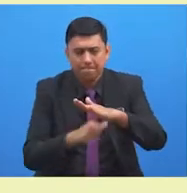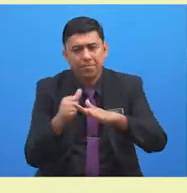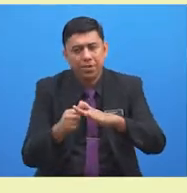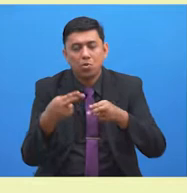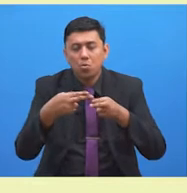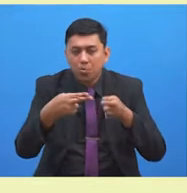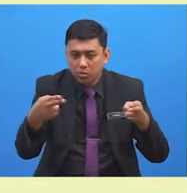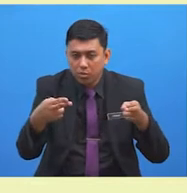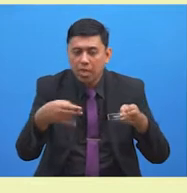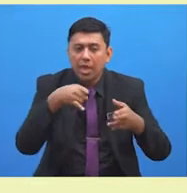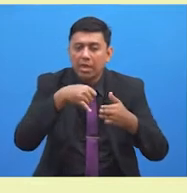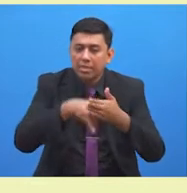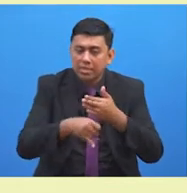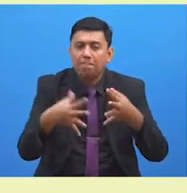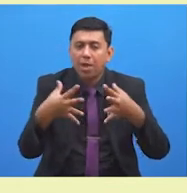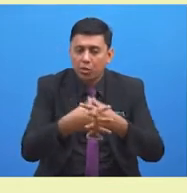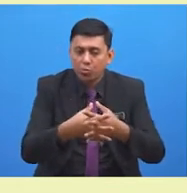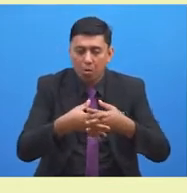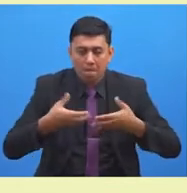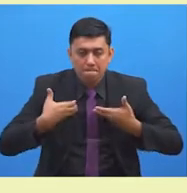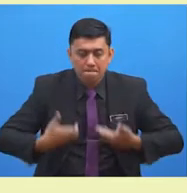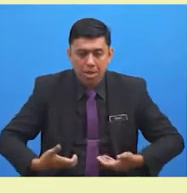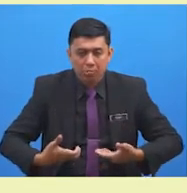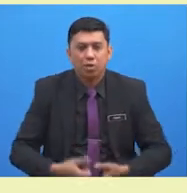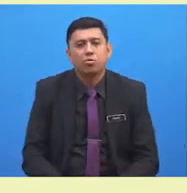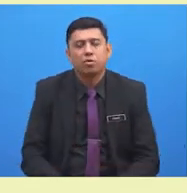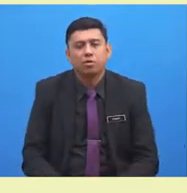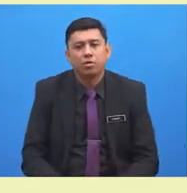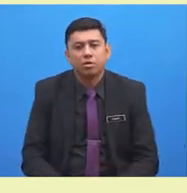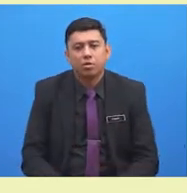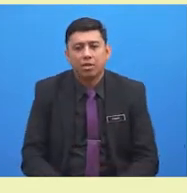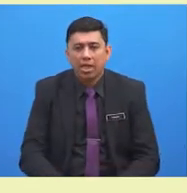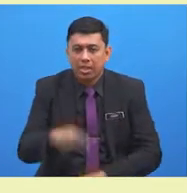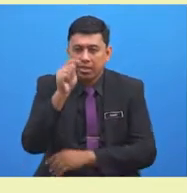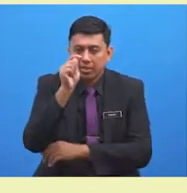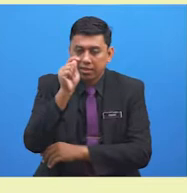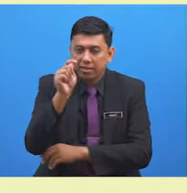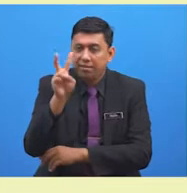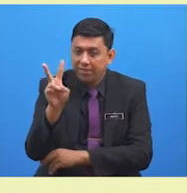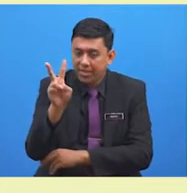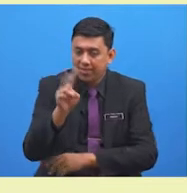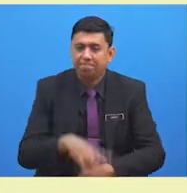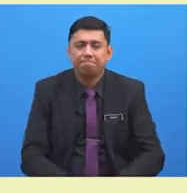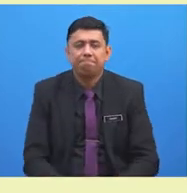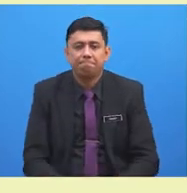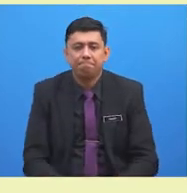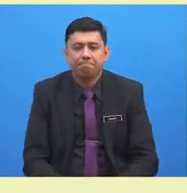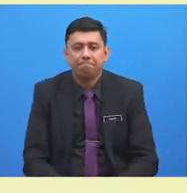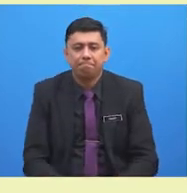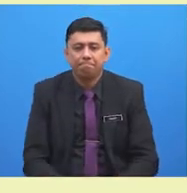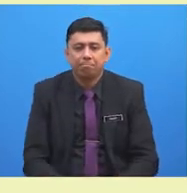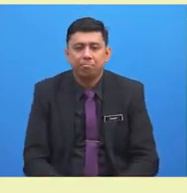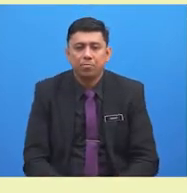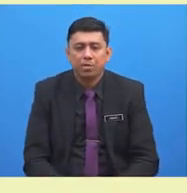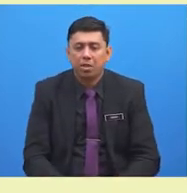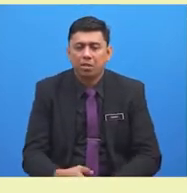volume ataupun TV. Tidal volume merupakan isi padu pernafasan biasa individu, iaitu